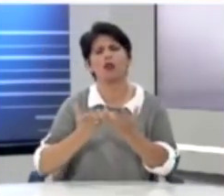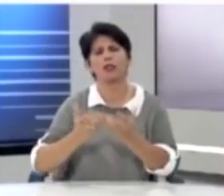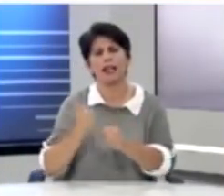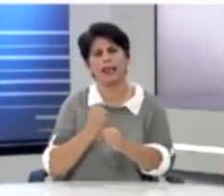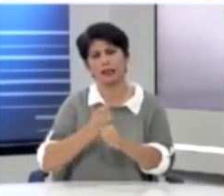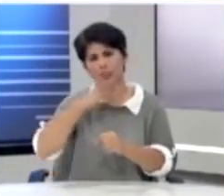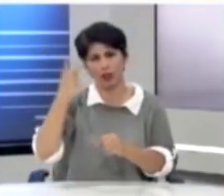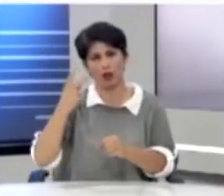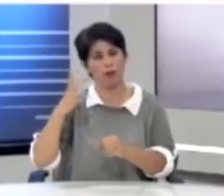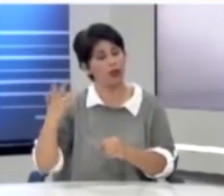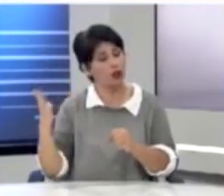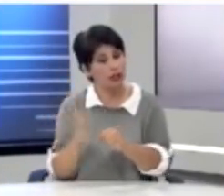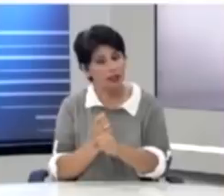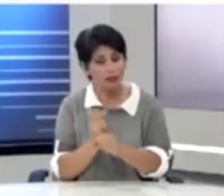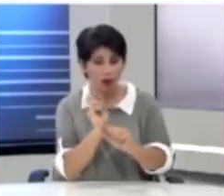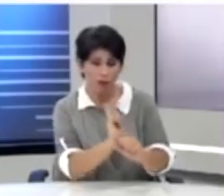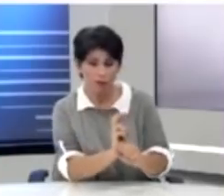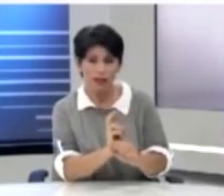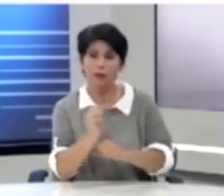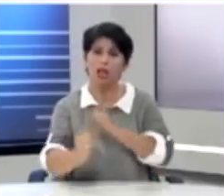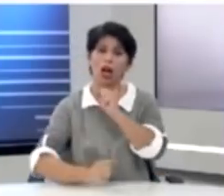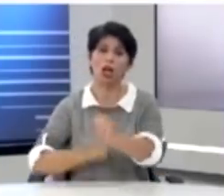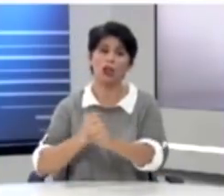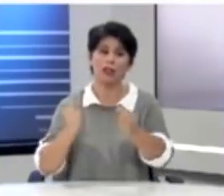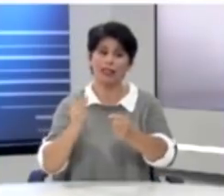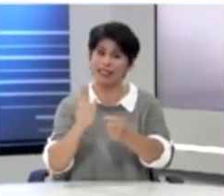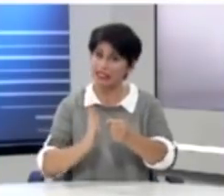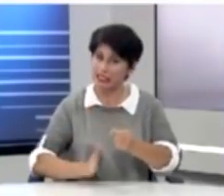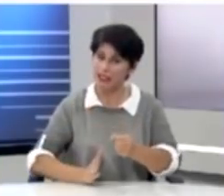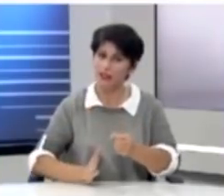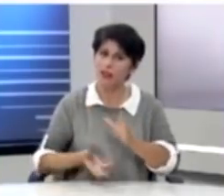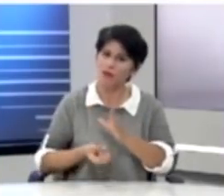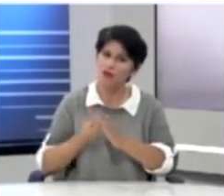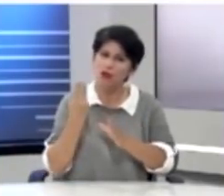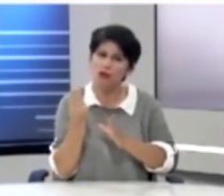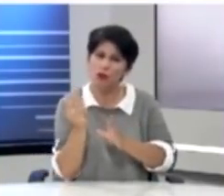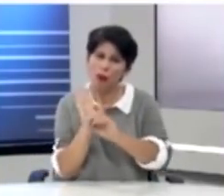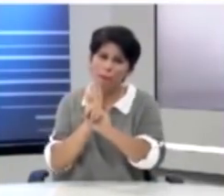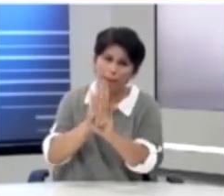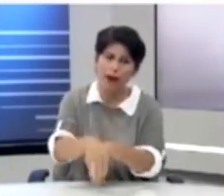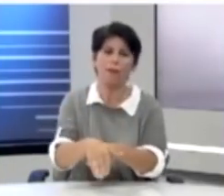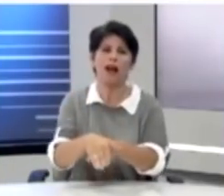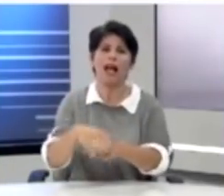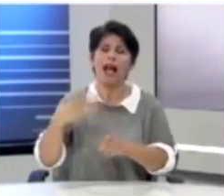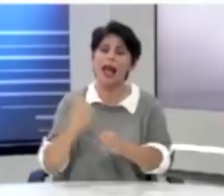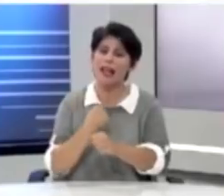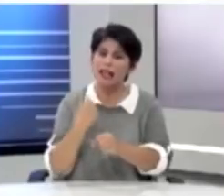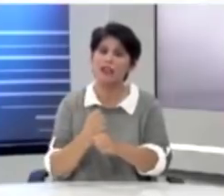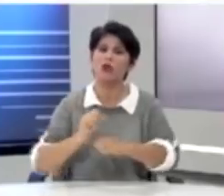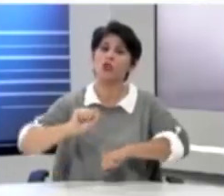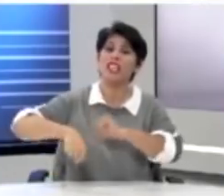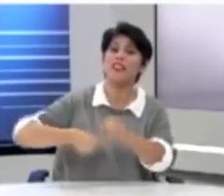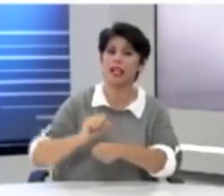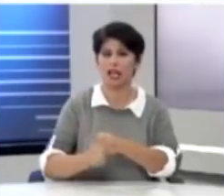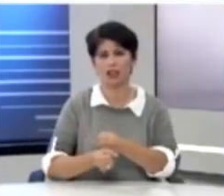και κατακτήσεις είχαν απομείνει από τα χρόνια της κρίσης, αλλά και με νέα μορφή καταστολής του εργατικού συνδικαλιστικού κινήματος,